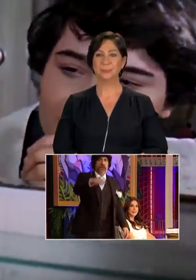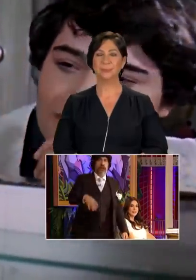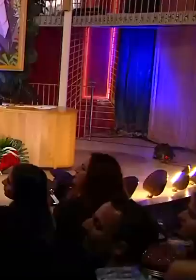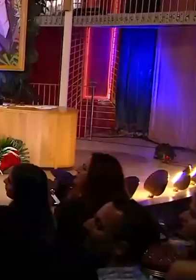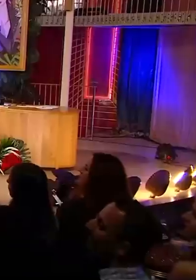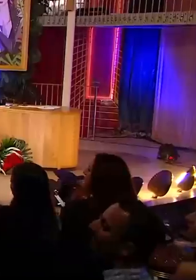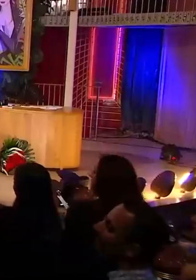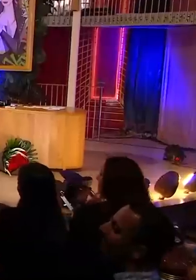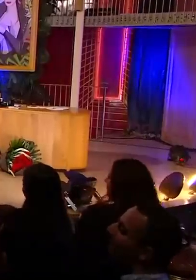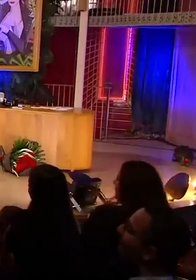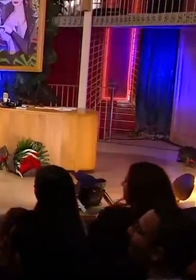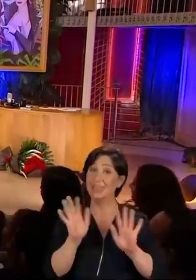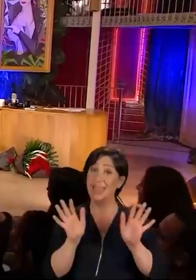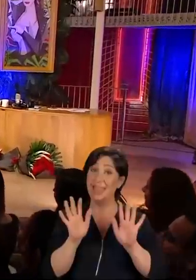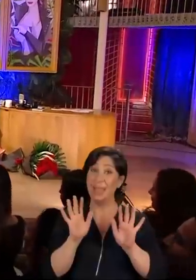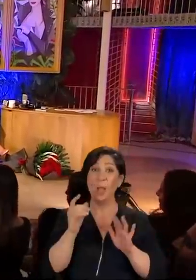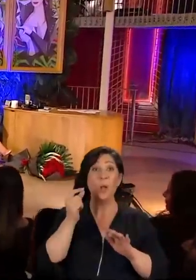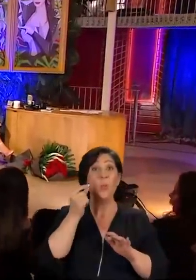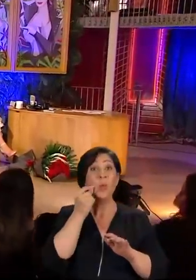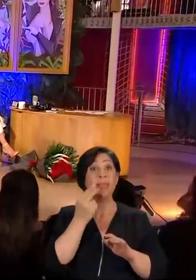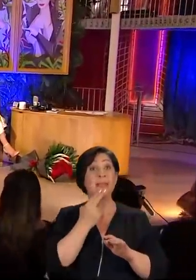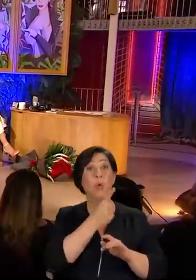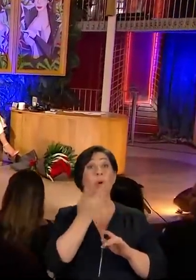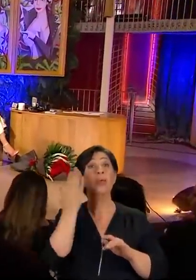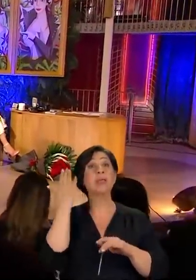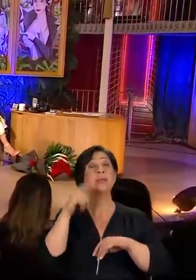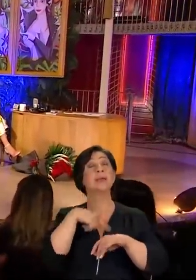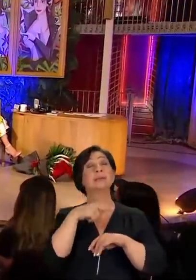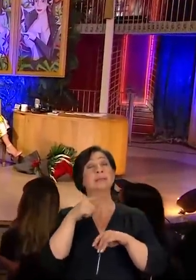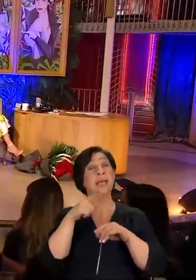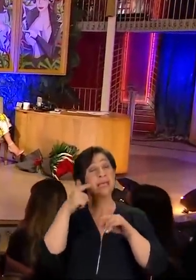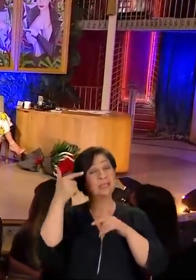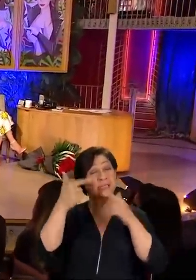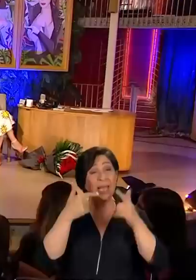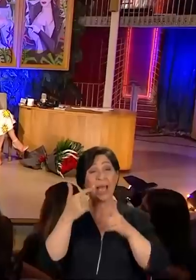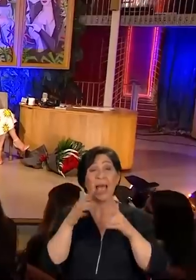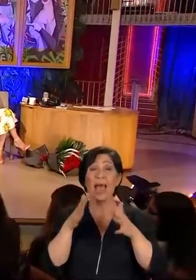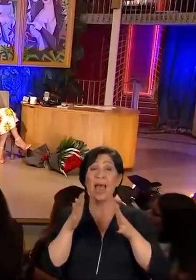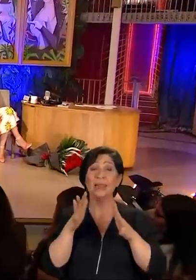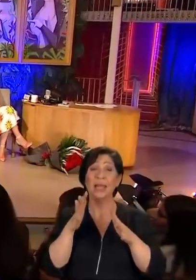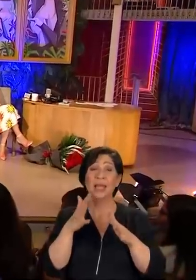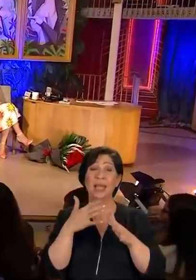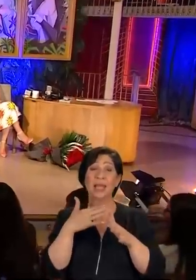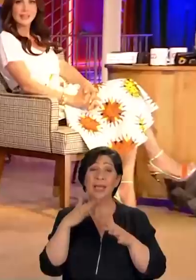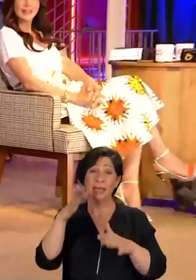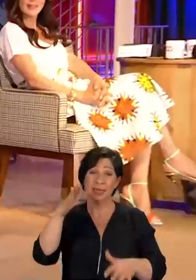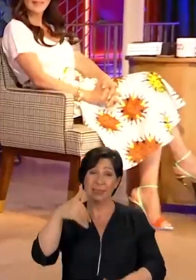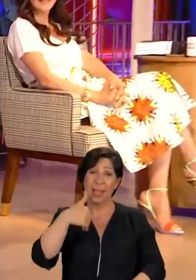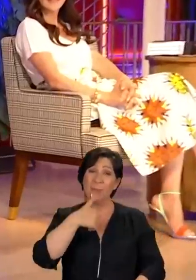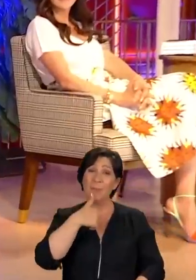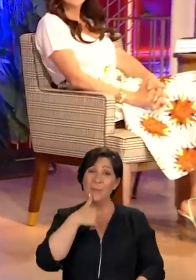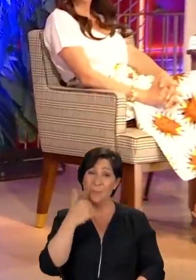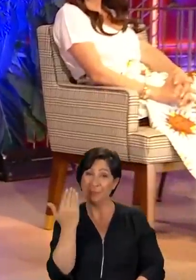Dur, kolay bir şey değil. Bülent Hanım'ın o yıllarını canlandırırken herhalde şöyle yaparım. Gel baba